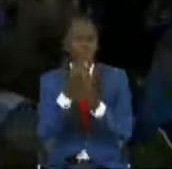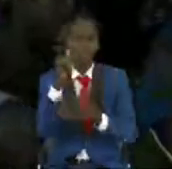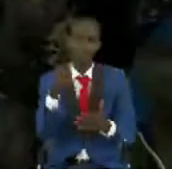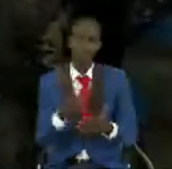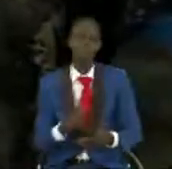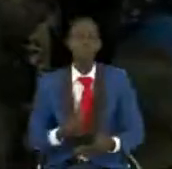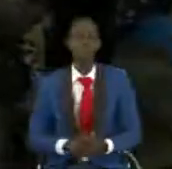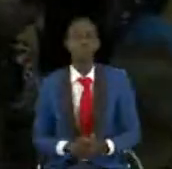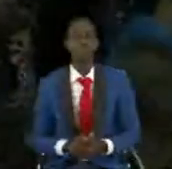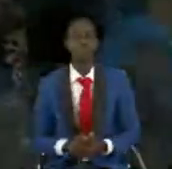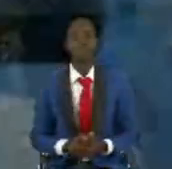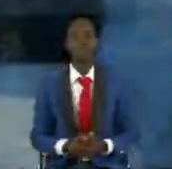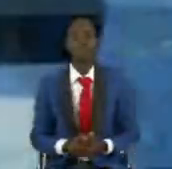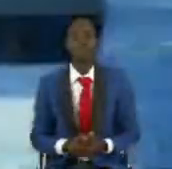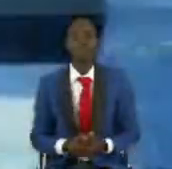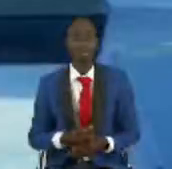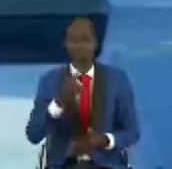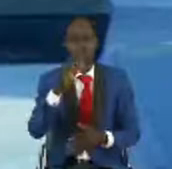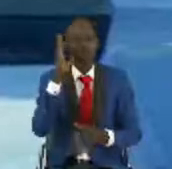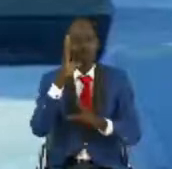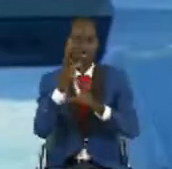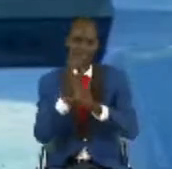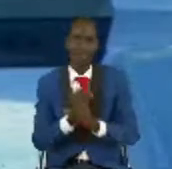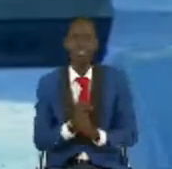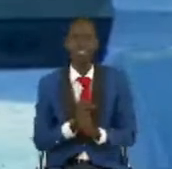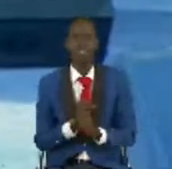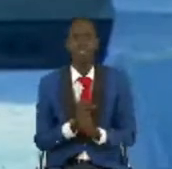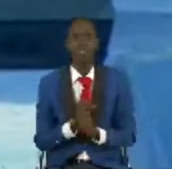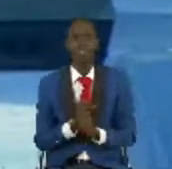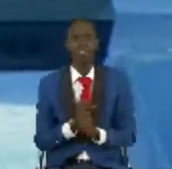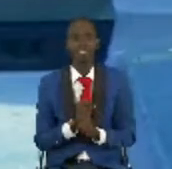croyant, vous le recevrez.